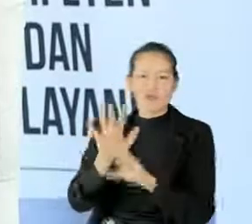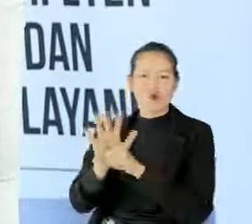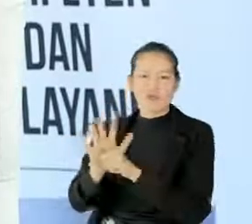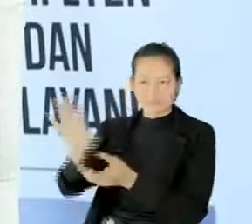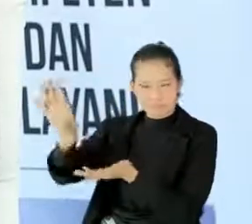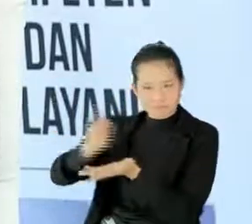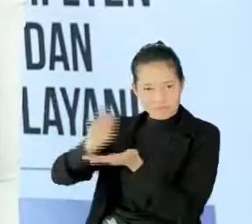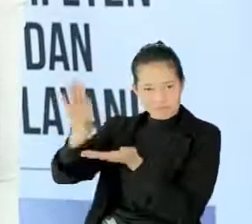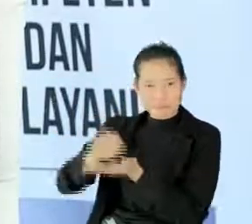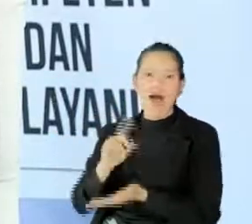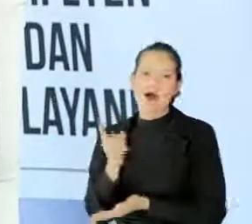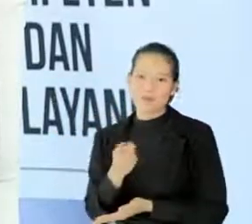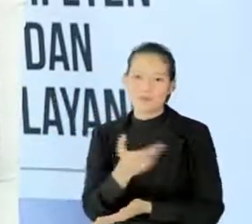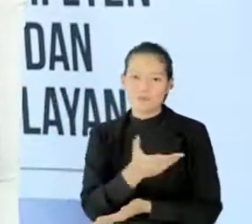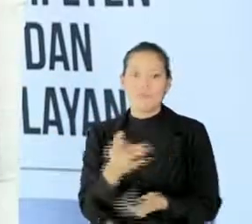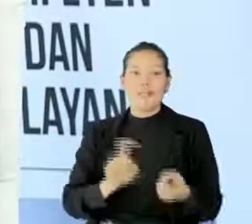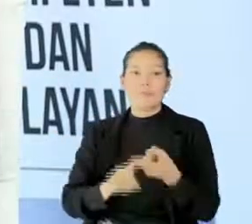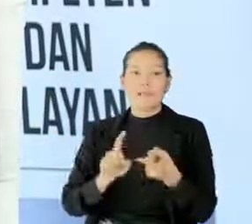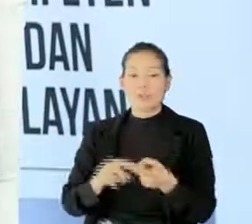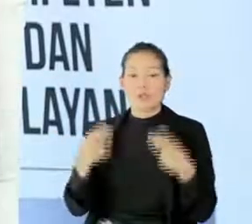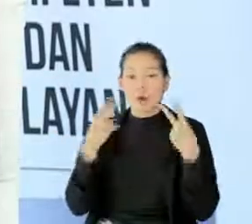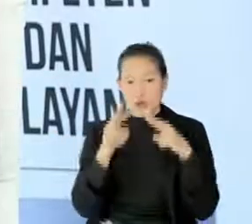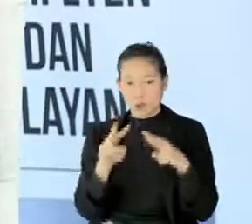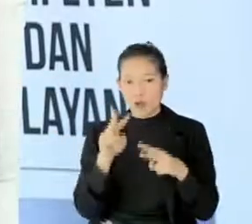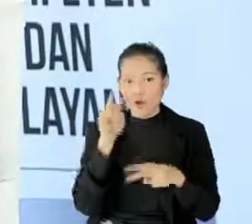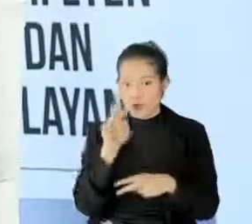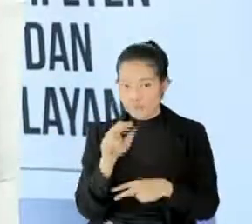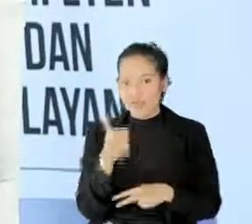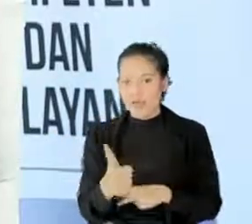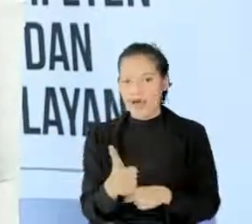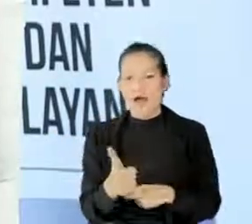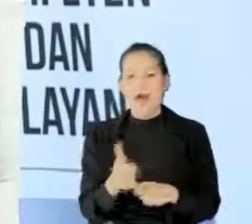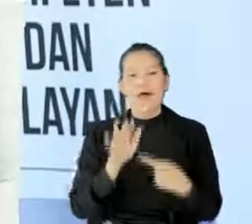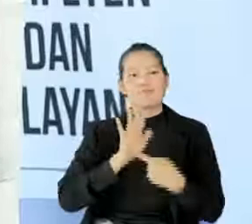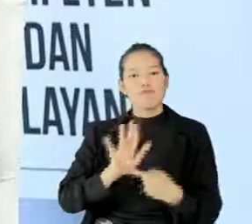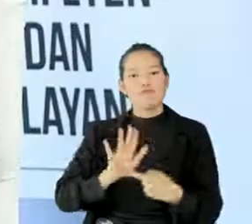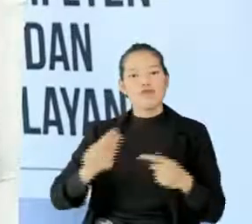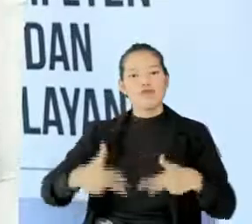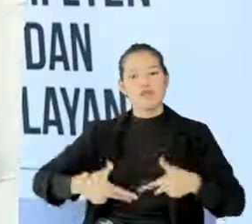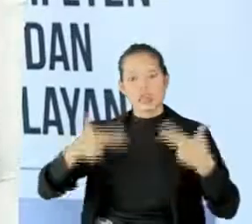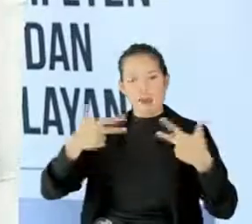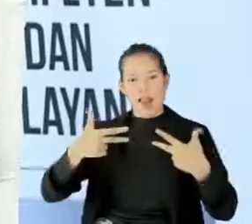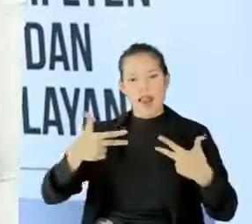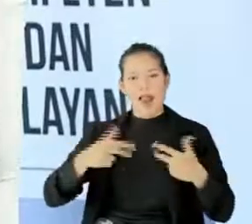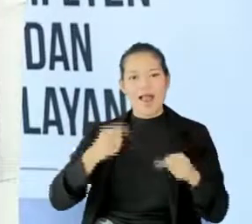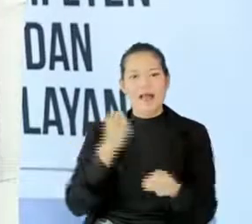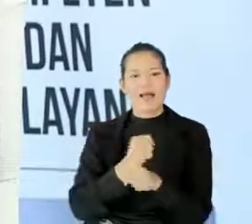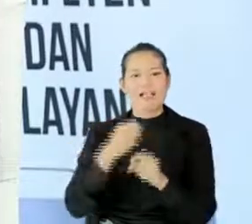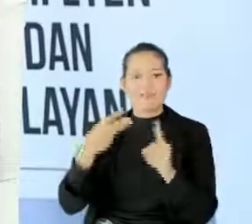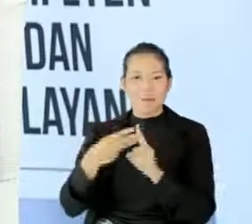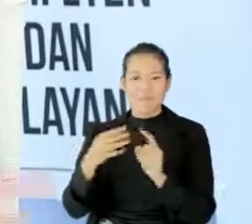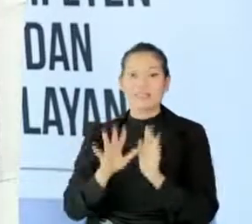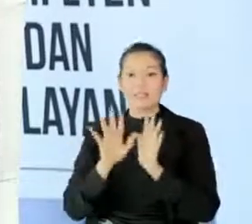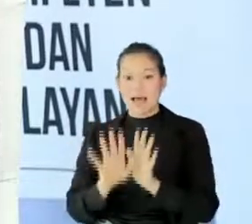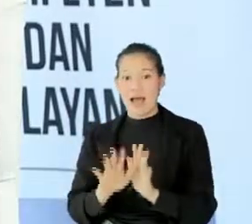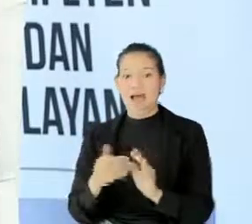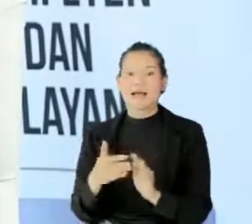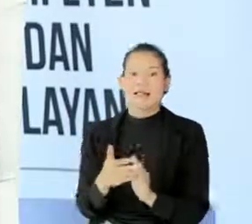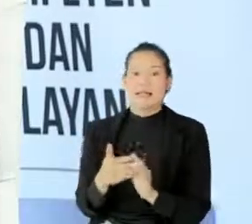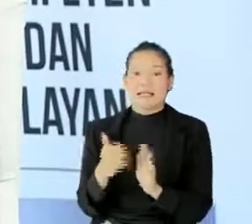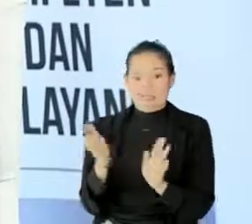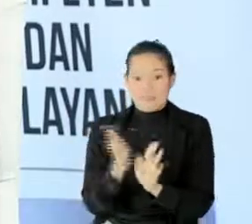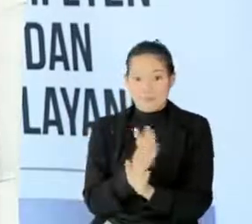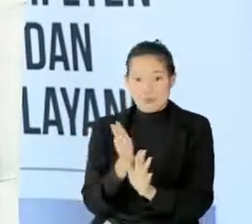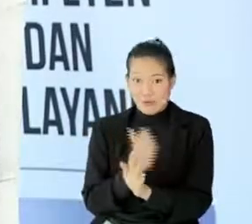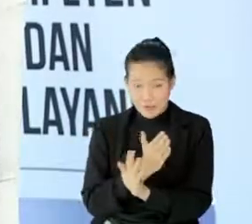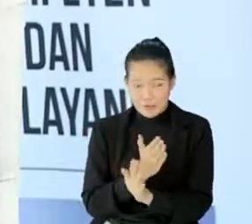Mudah-mudahan ya teman-teman semuanya juga bisa menonton tadi konser virtualnya God Bless yang sudah 5 dekade, luar biasa. Nah, sebelum kita masuk ke